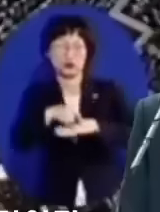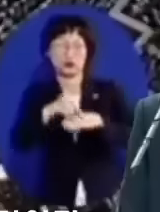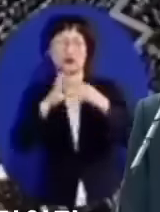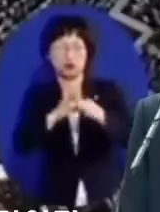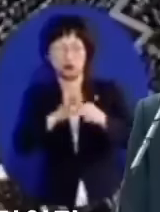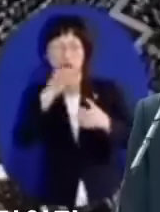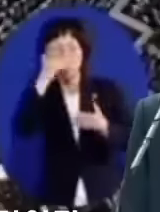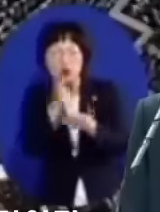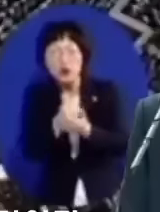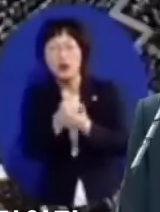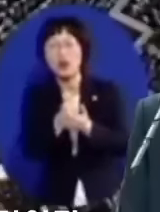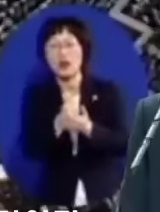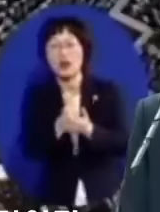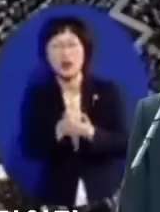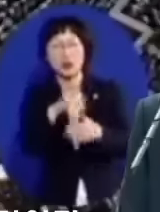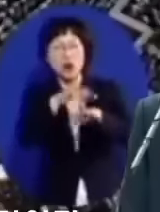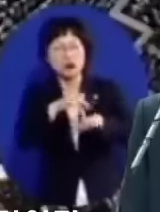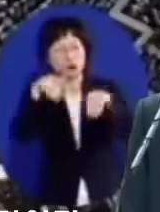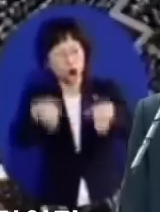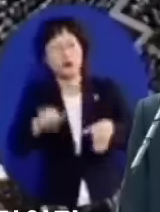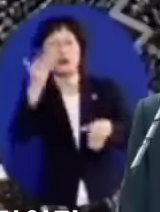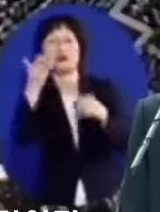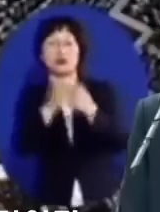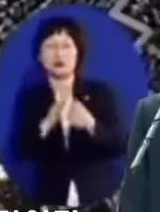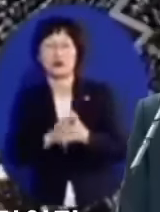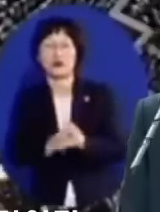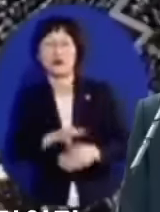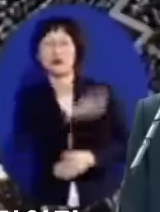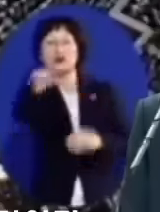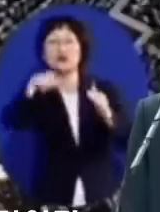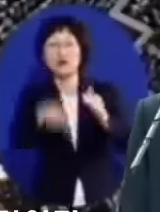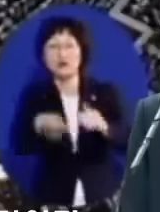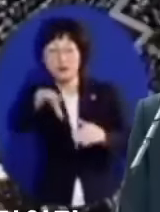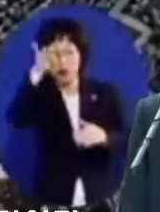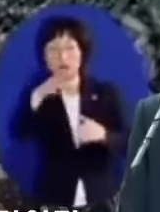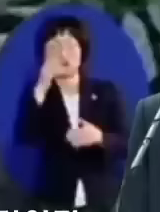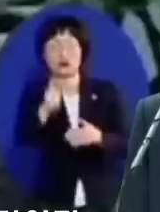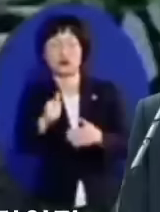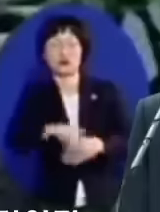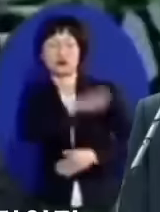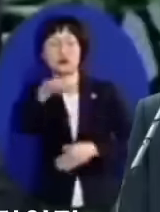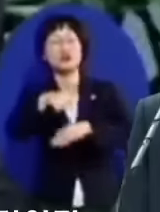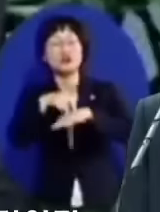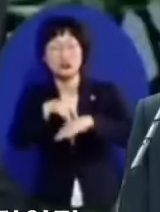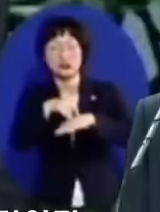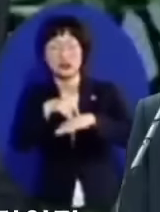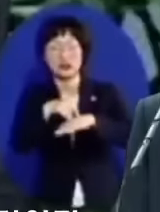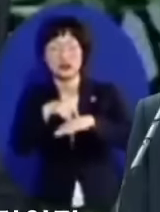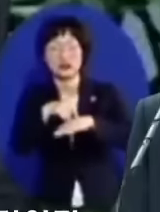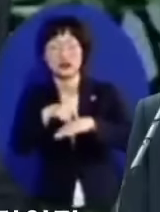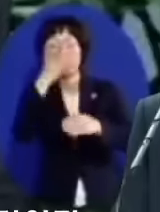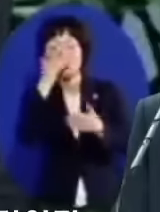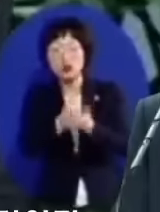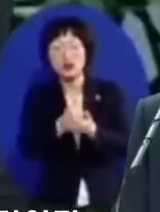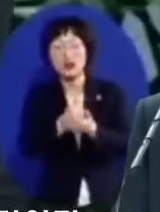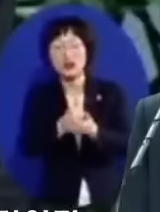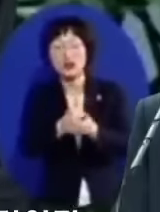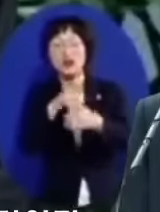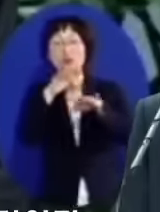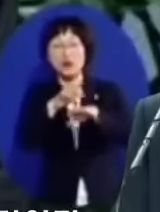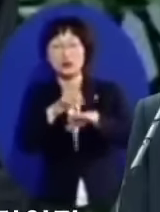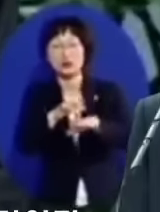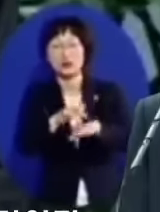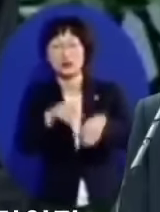마귀의 종된 사람이기 때문인 것입니다. 우리 안에 첫 주인인 우리 육신이 죄와 마귀의